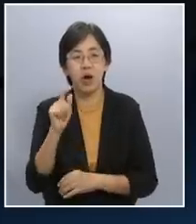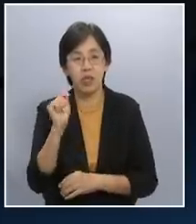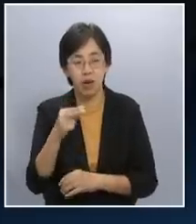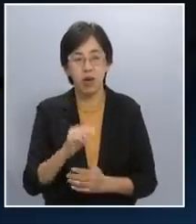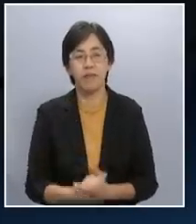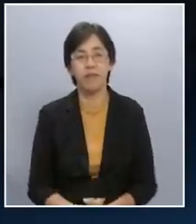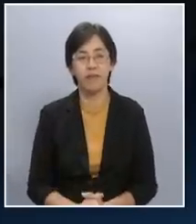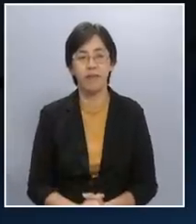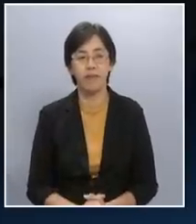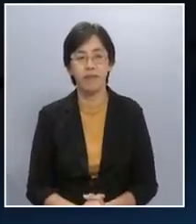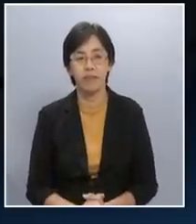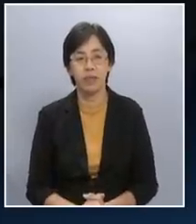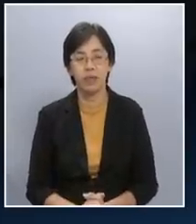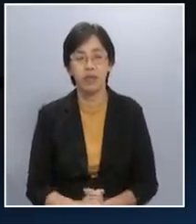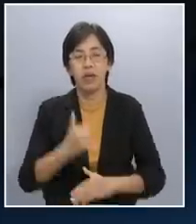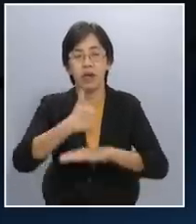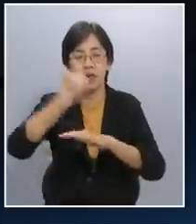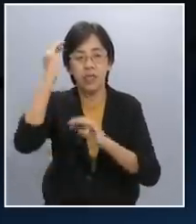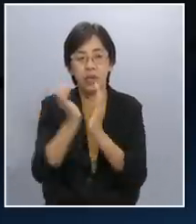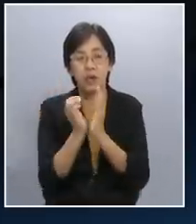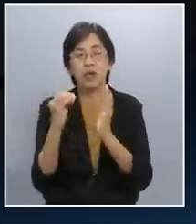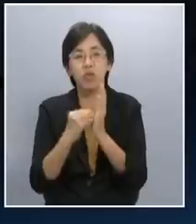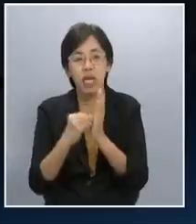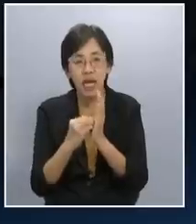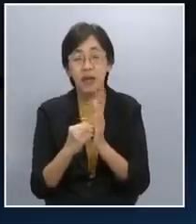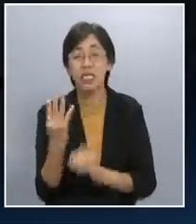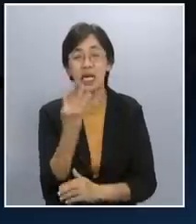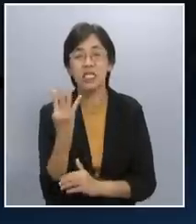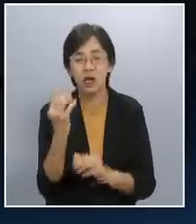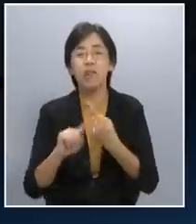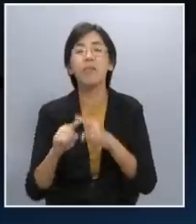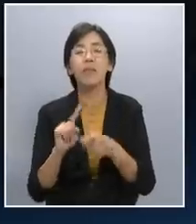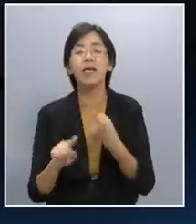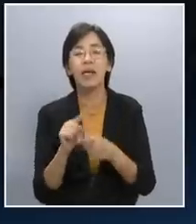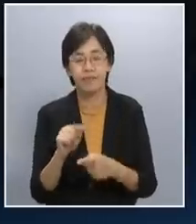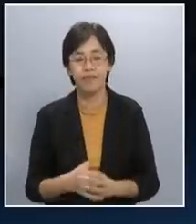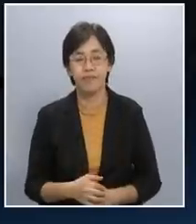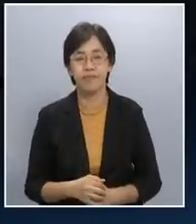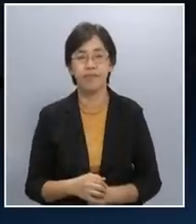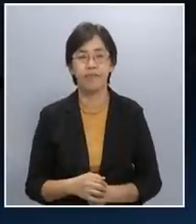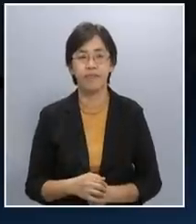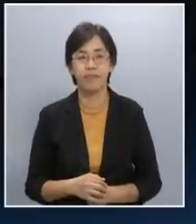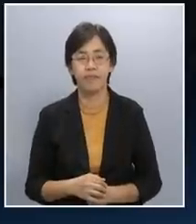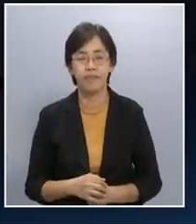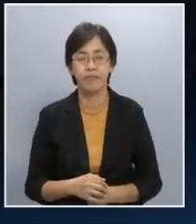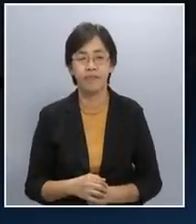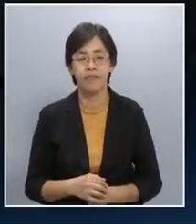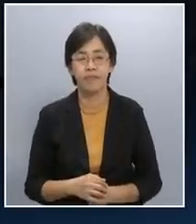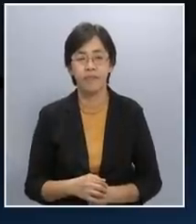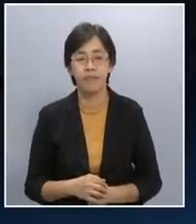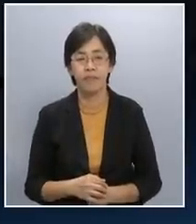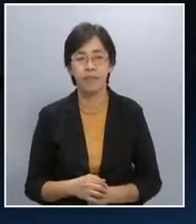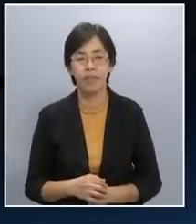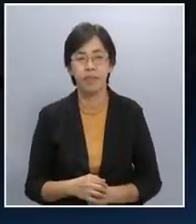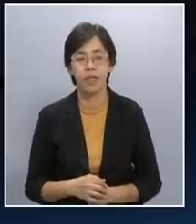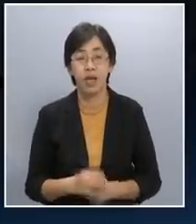ลตำรวจโททิติแสงสว่างผู้บัญชาการตำรวจนครบาลค่ะ ครับขณะที่ทางด้านอดีตลูกน้องของพลตำรวจโทปัญ